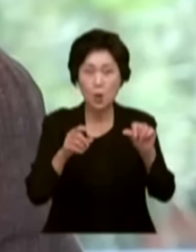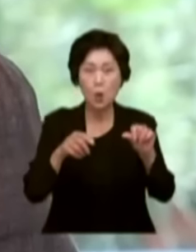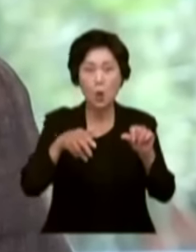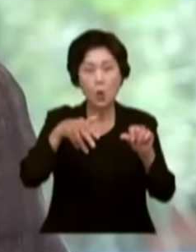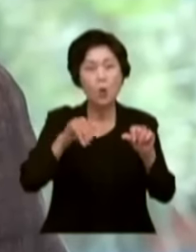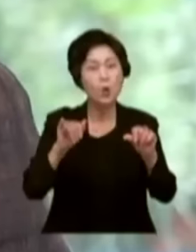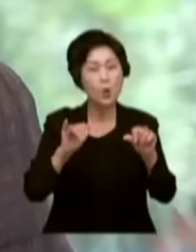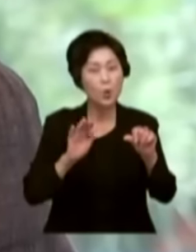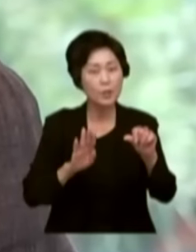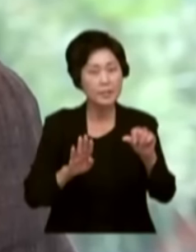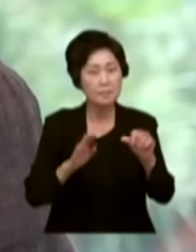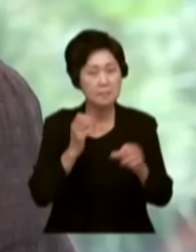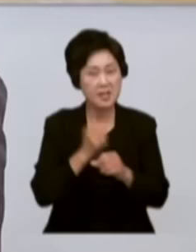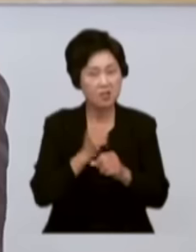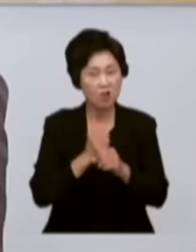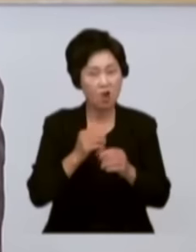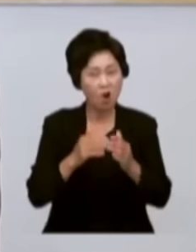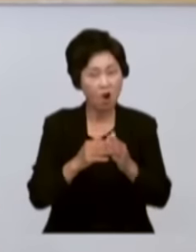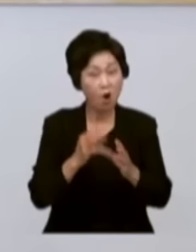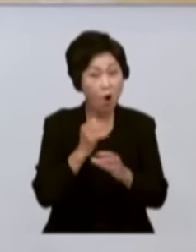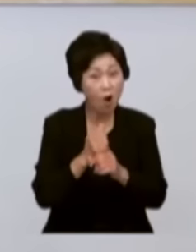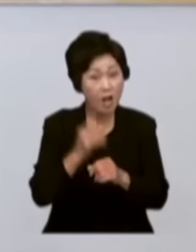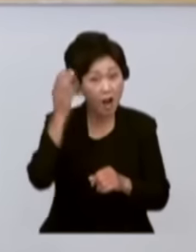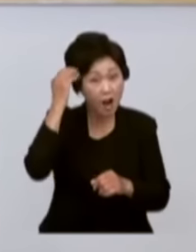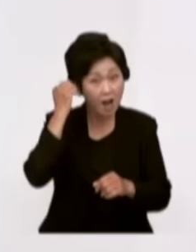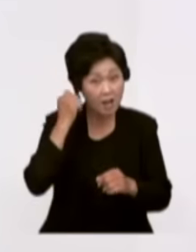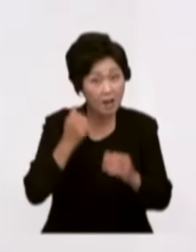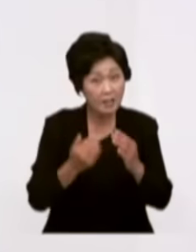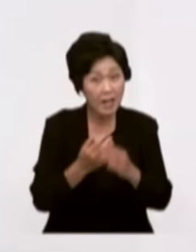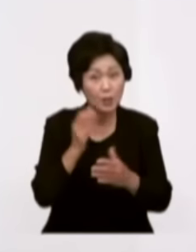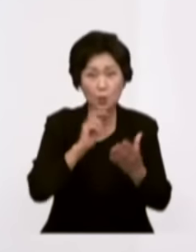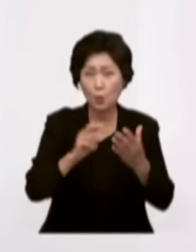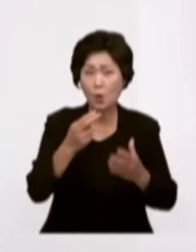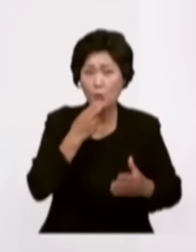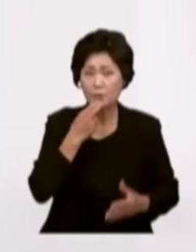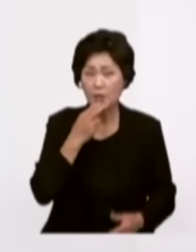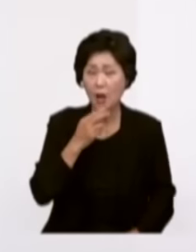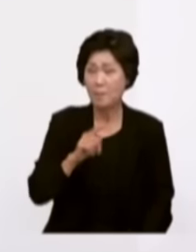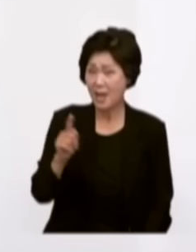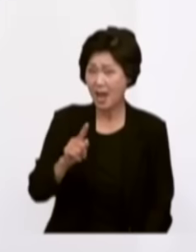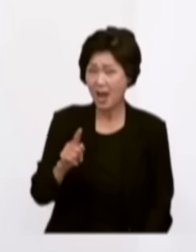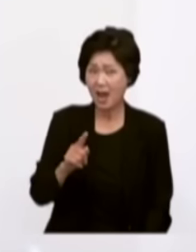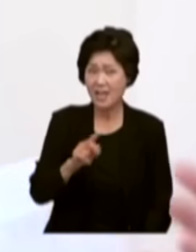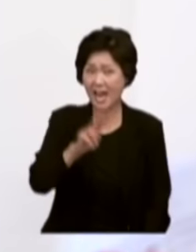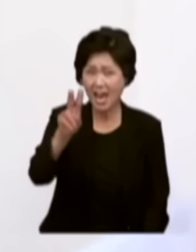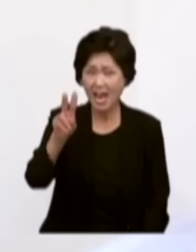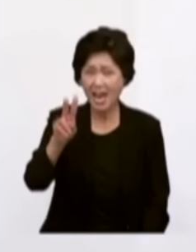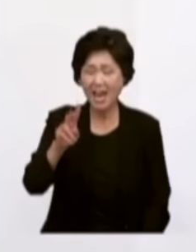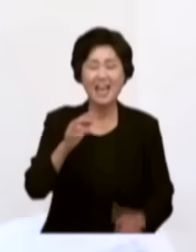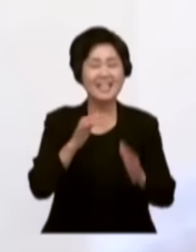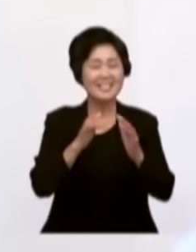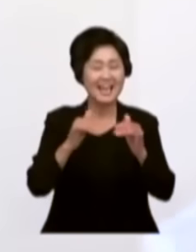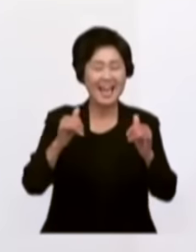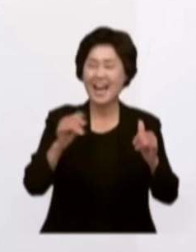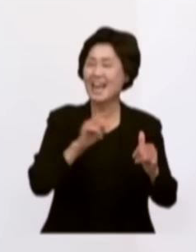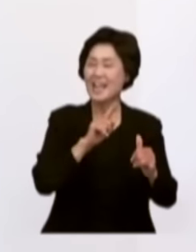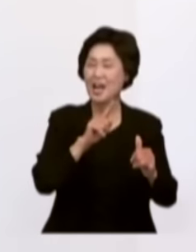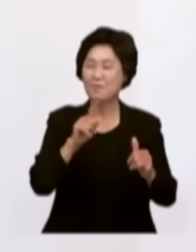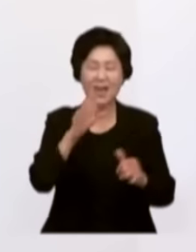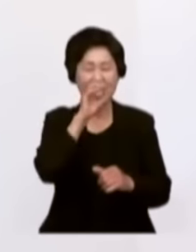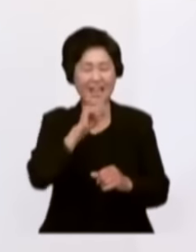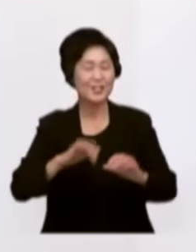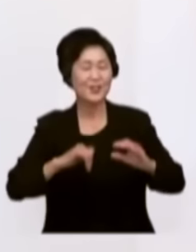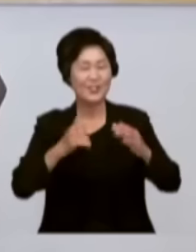그렇게 됐냐? 이게 저도 나는 근데 기억나는 곡이 없어? 뭐야? 이 사람아 좋은 세상